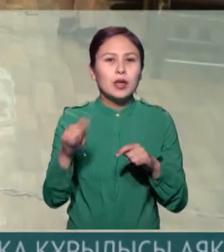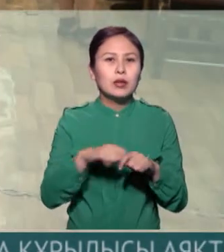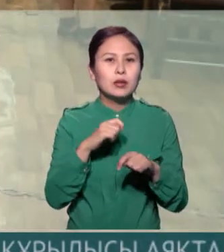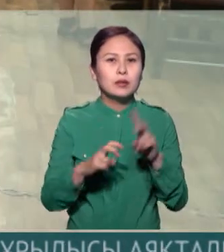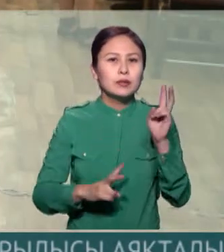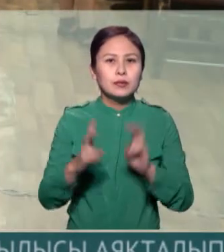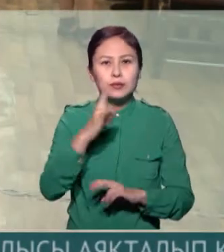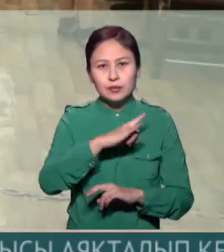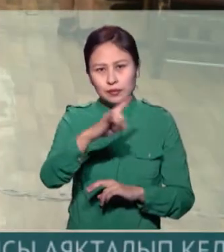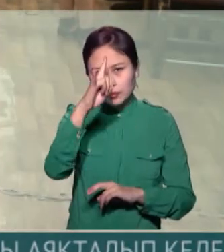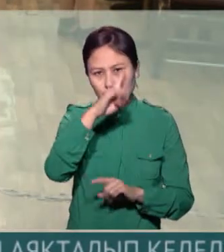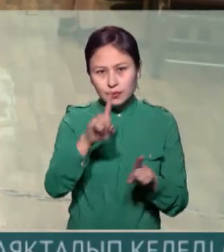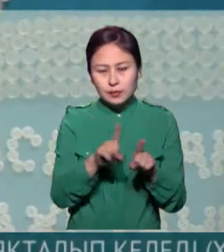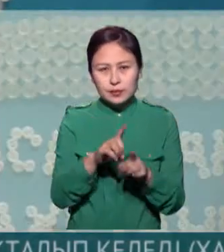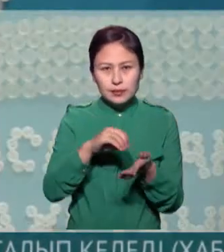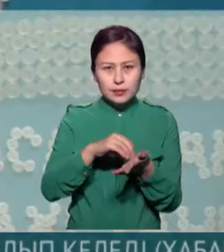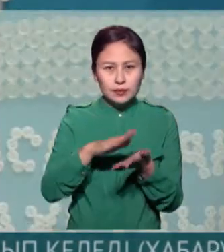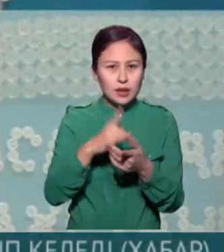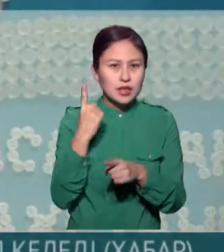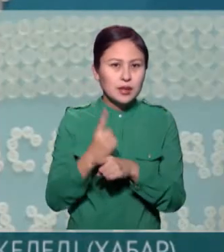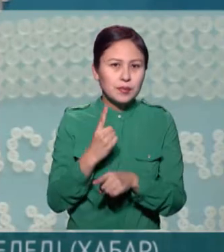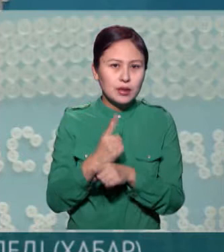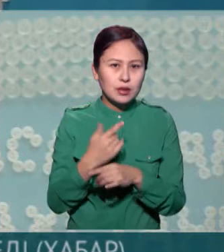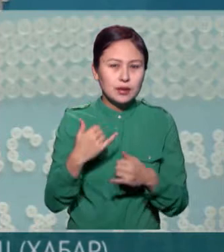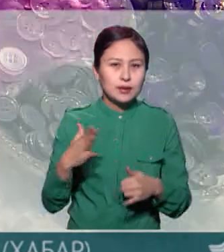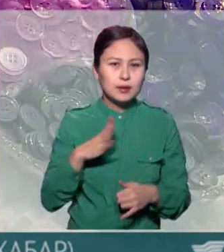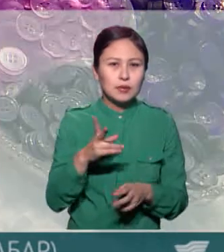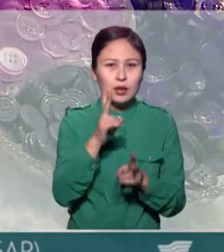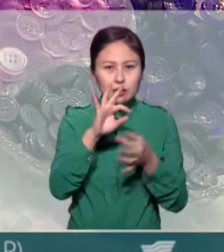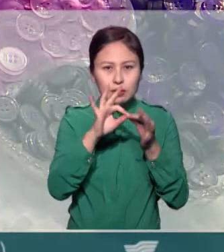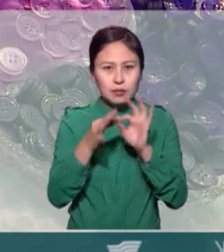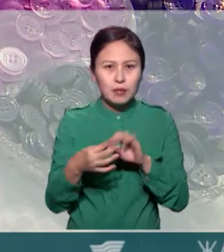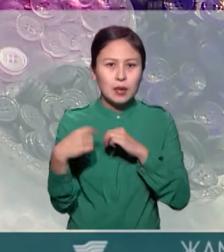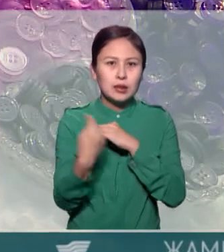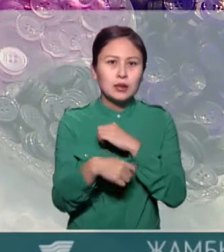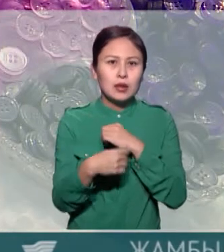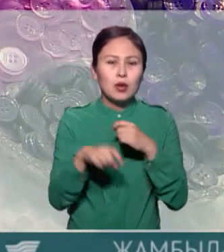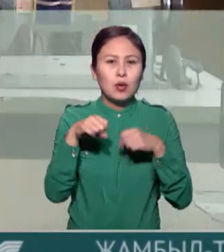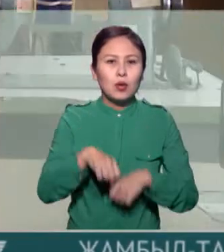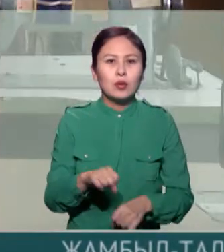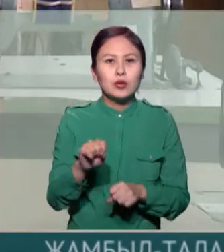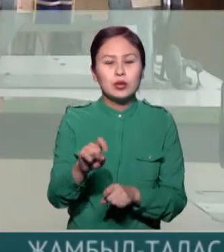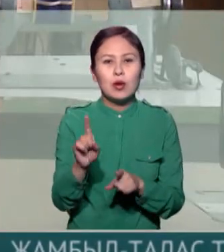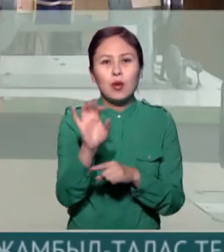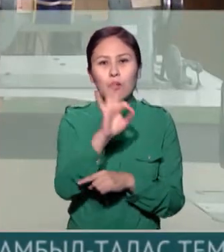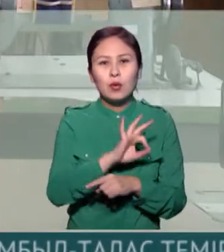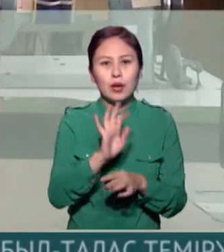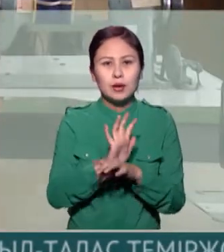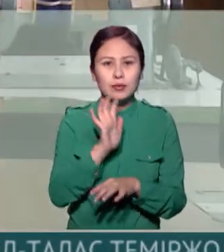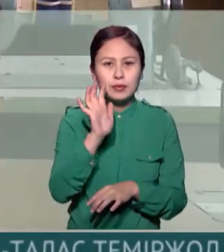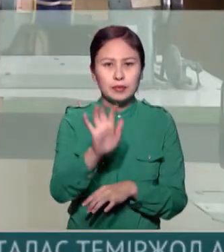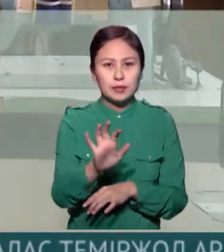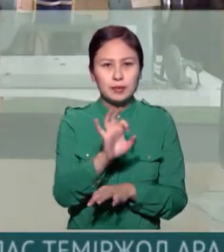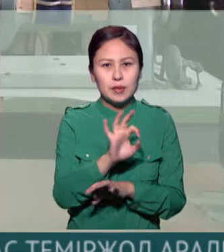Қазақстанда жасалған деген белгіні қолдануға тыйым салынды. Кейбір деректер бойынша материалдар құқық қорғау органдарына жіберілді, дейді